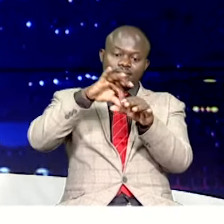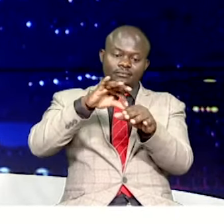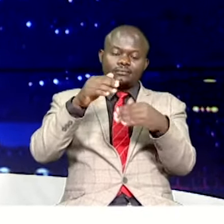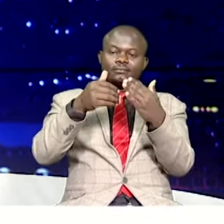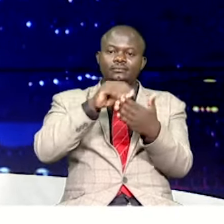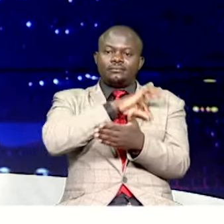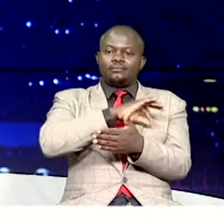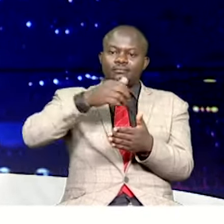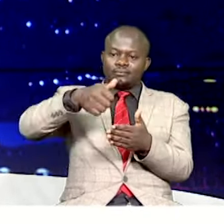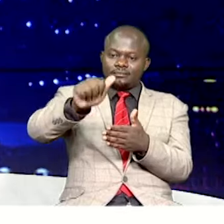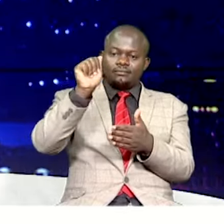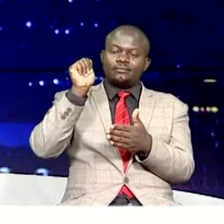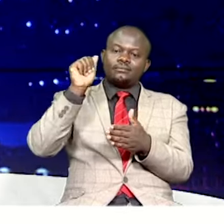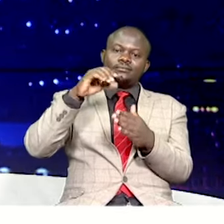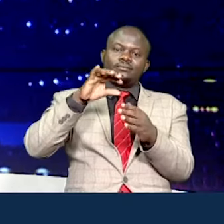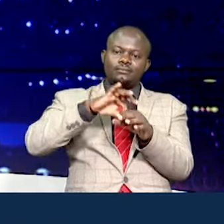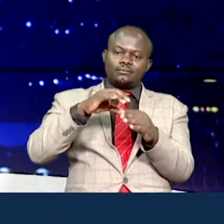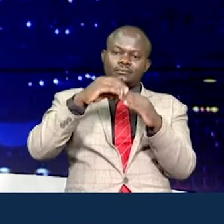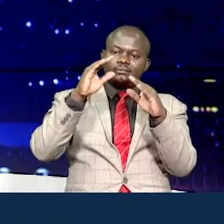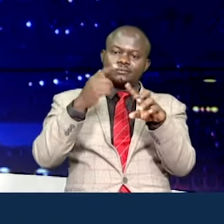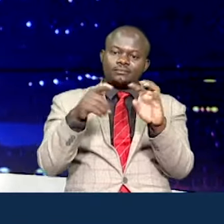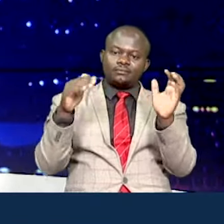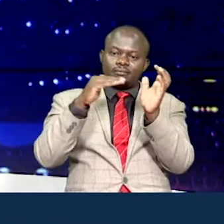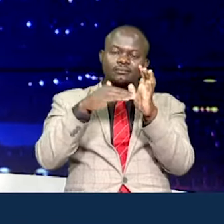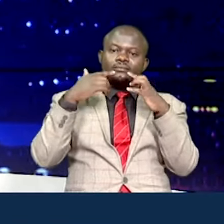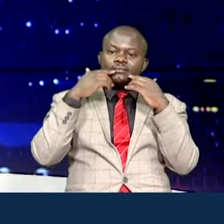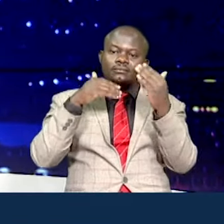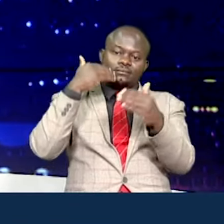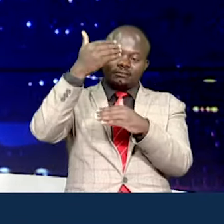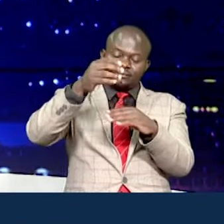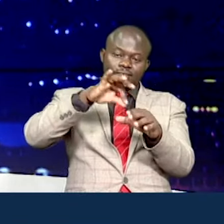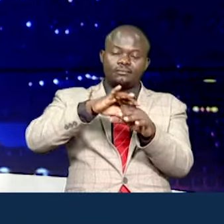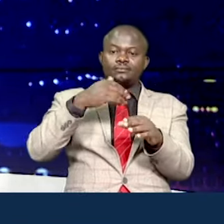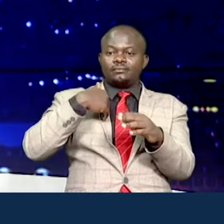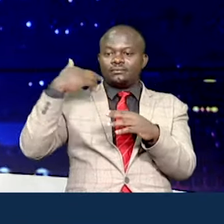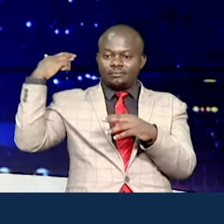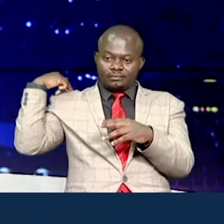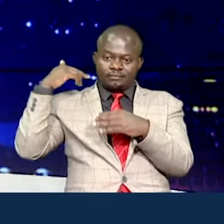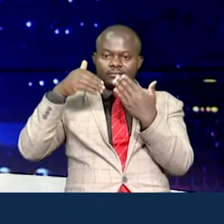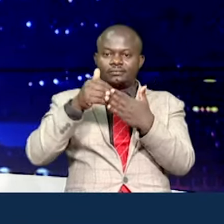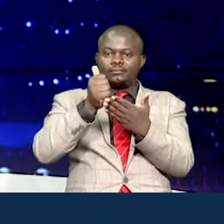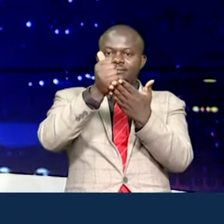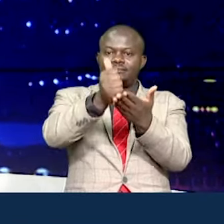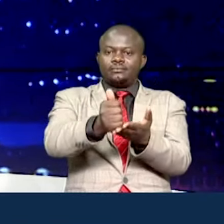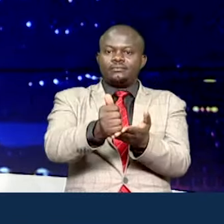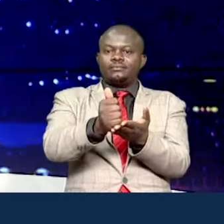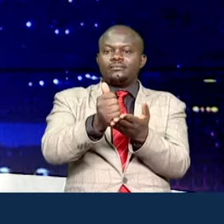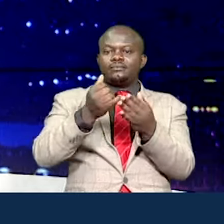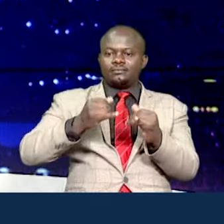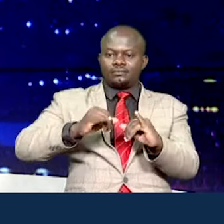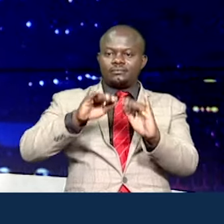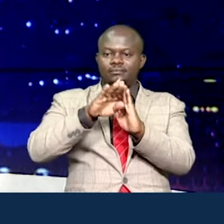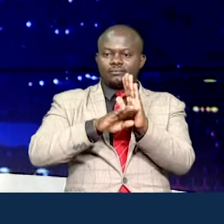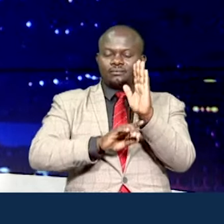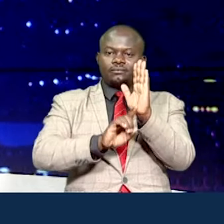inyungu zabo zo kwitorera abayobozi, bakaba banavuga ko nyuma yo kubatora bafite inshingano yo kuzabafasha gushyira mu bikorwa gahunda